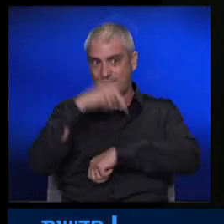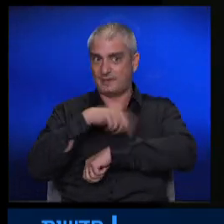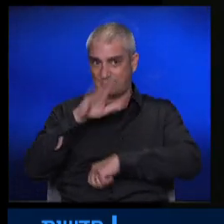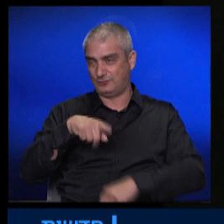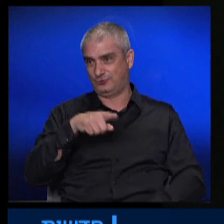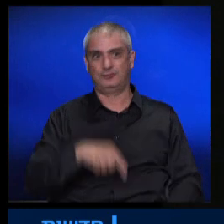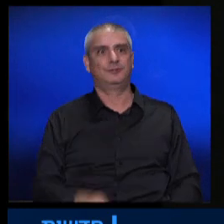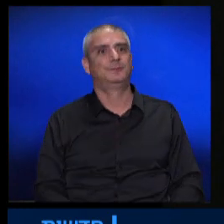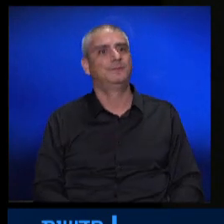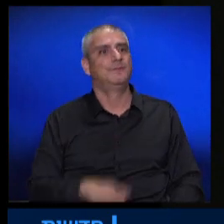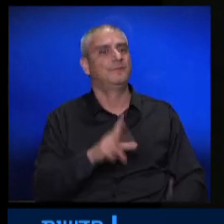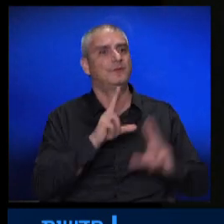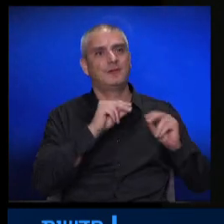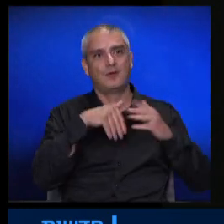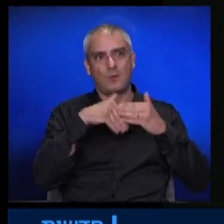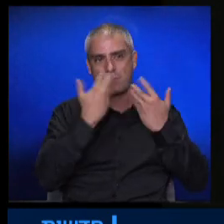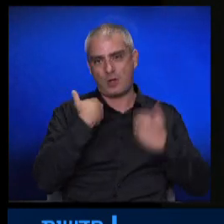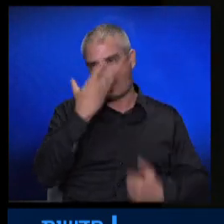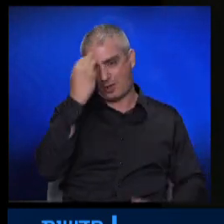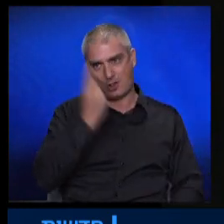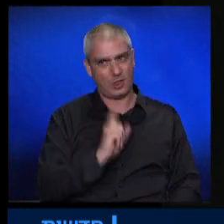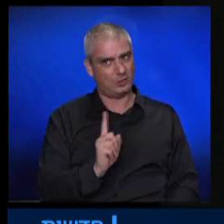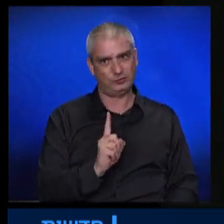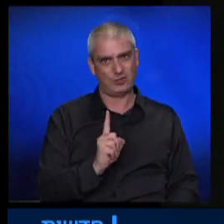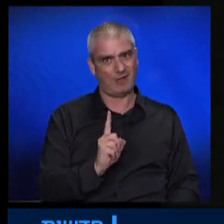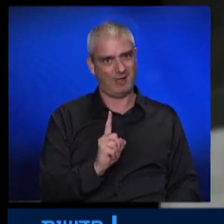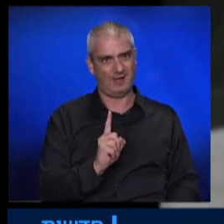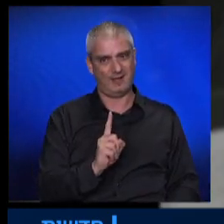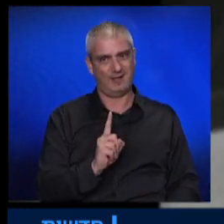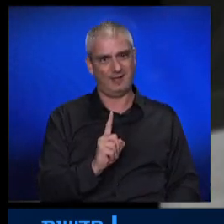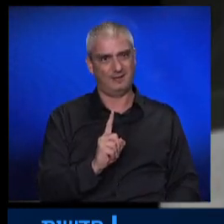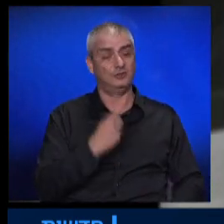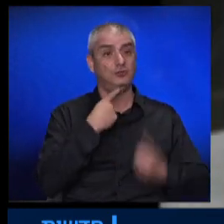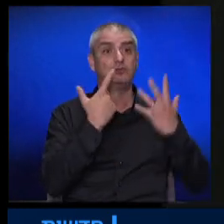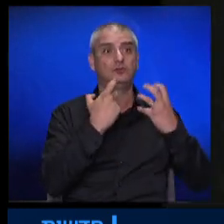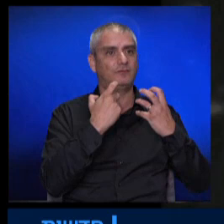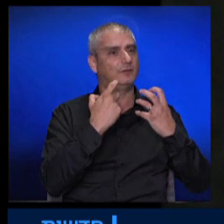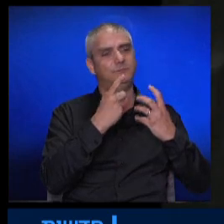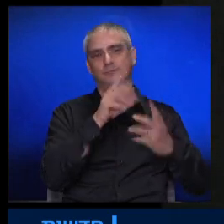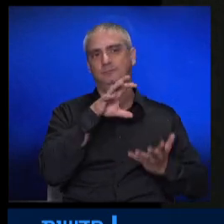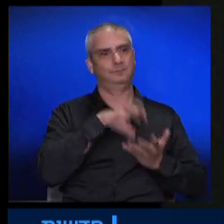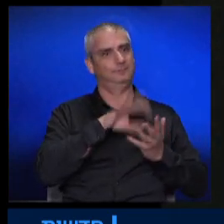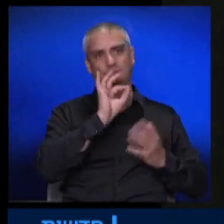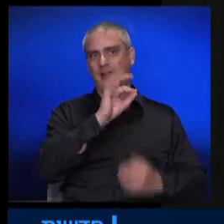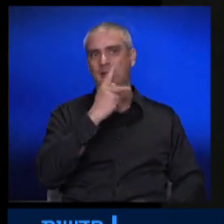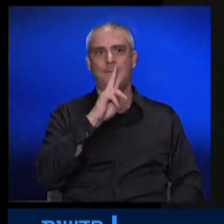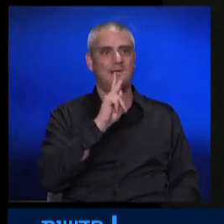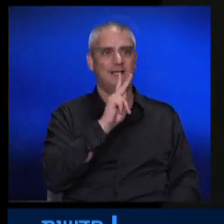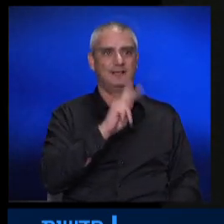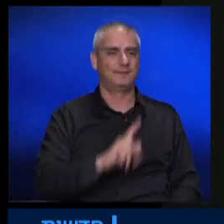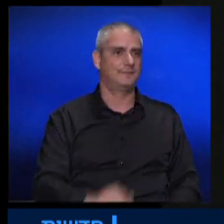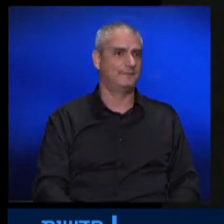אותו הבוקר לא אשכח. בשנות ה-70 היו מגרש המשחקים של פיק. קילה